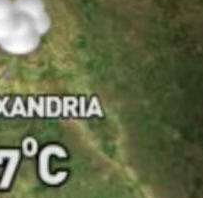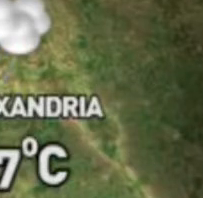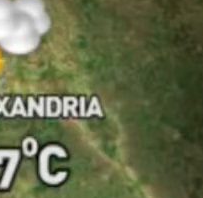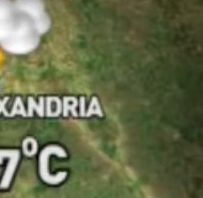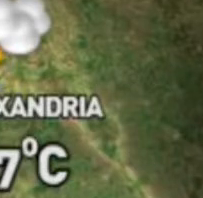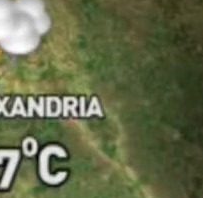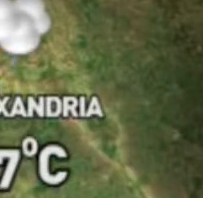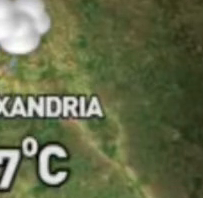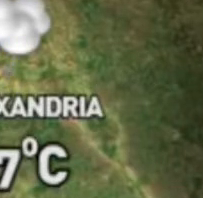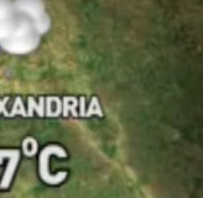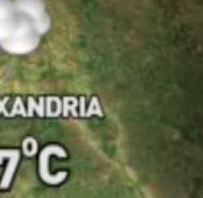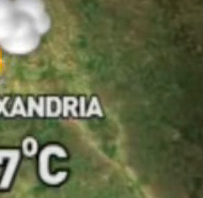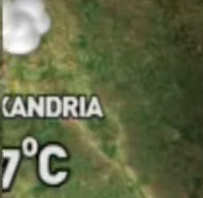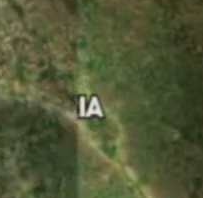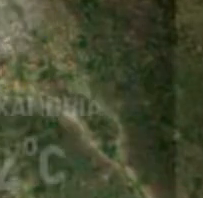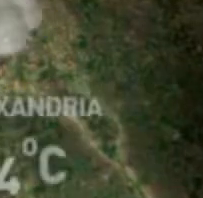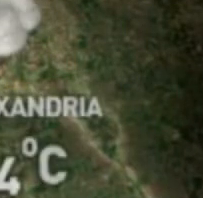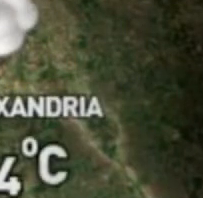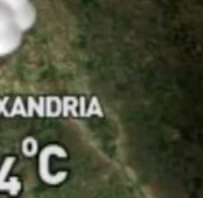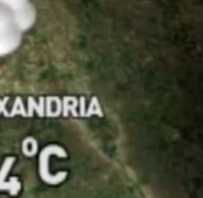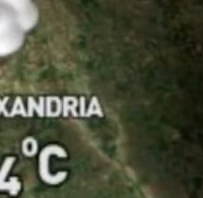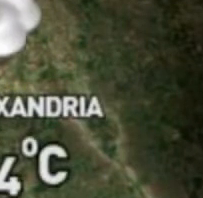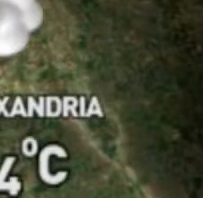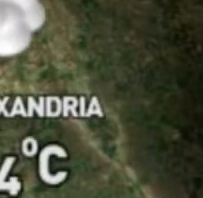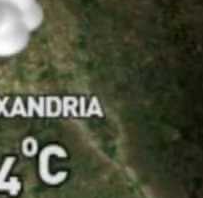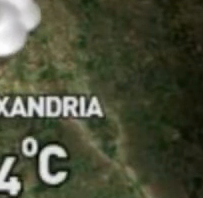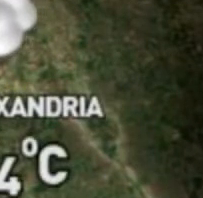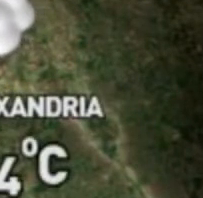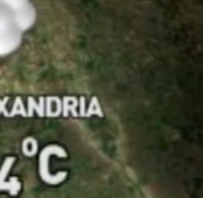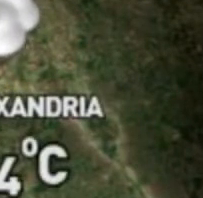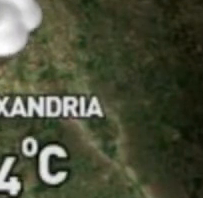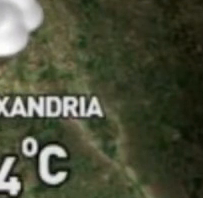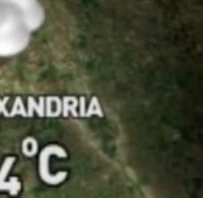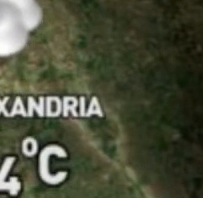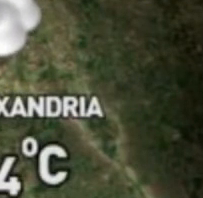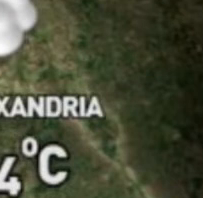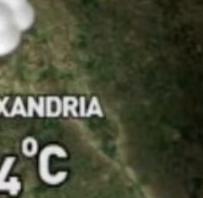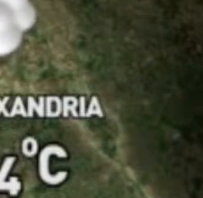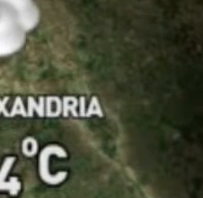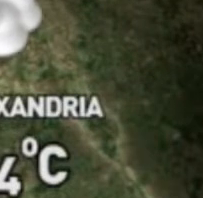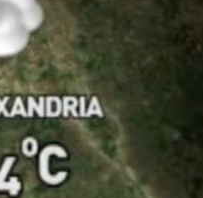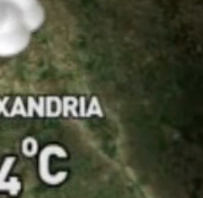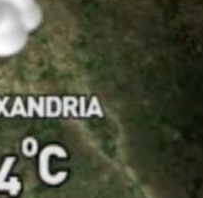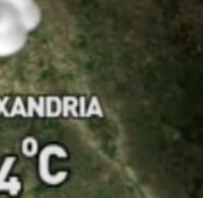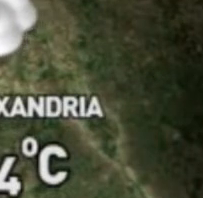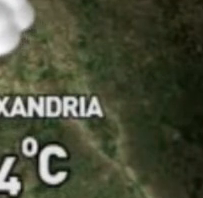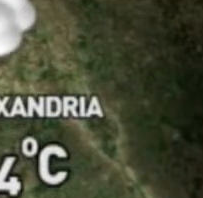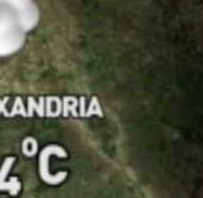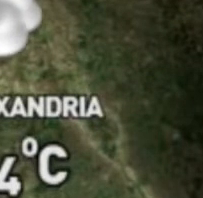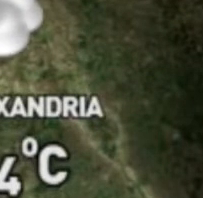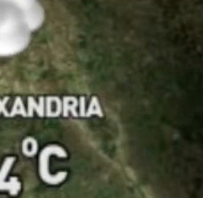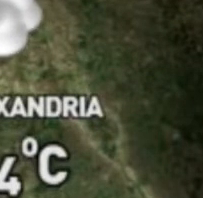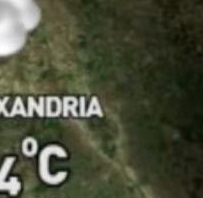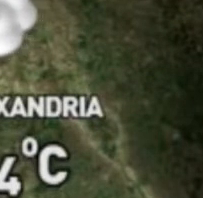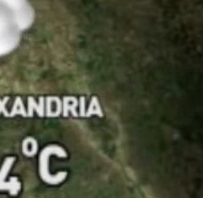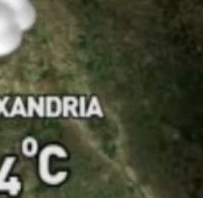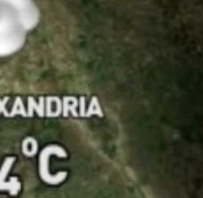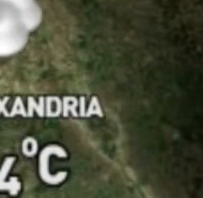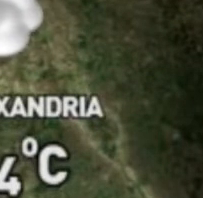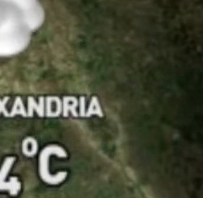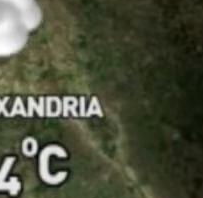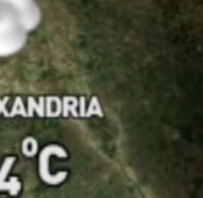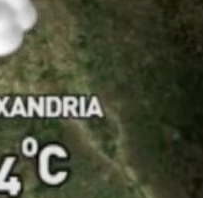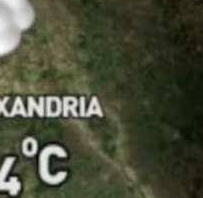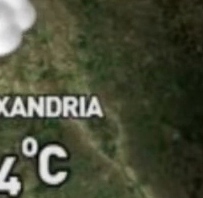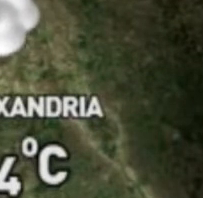28 grade în Bechet. La noapte, cerul va prezenta înnorări temporar accentuate în prima parte a intervalului, când izolat vor mai fi averse descărcări